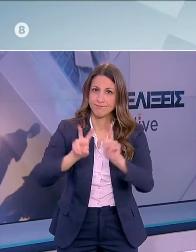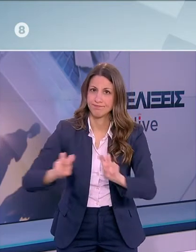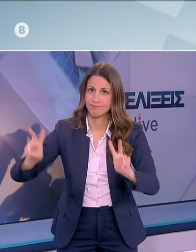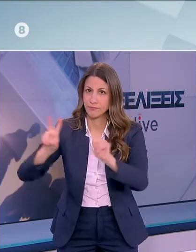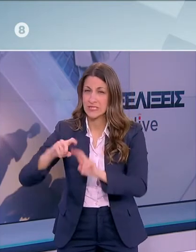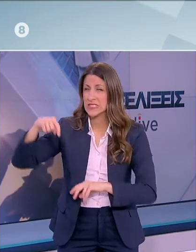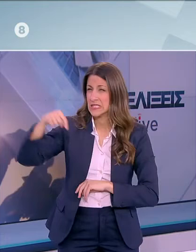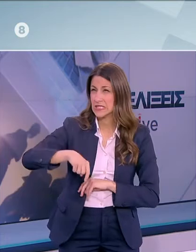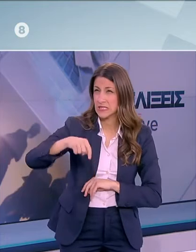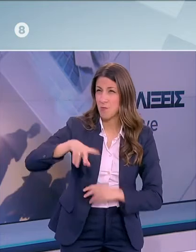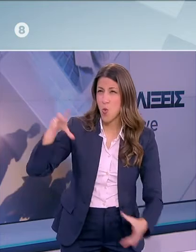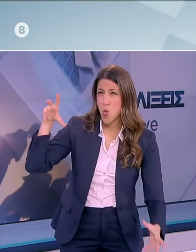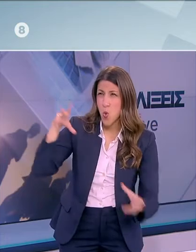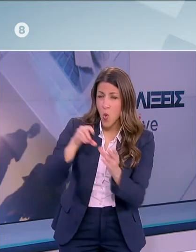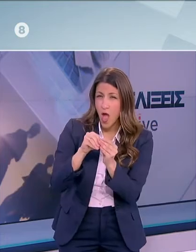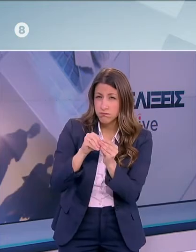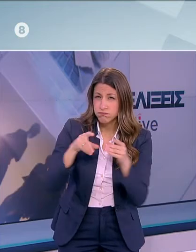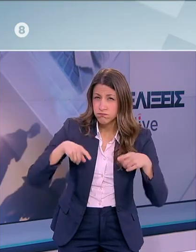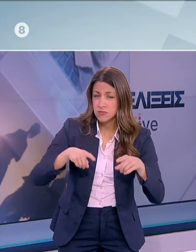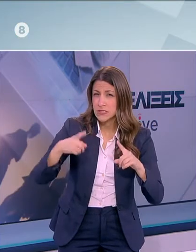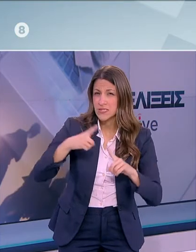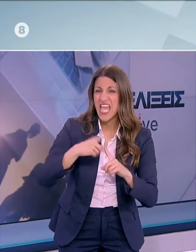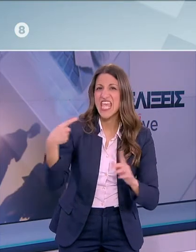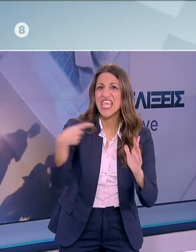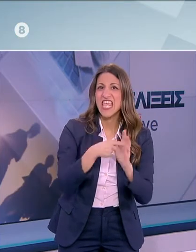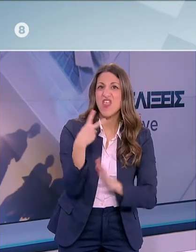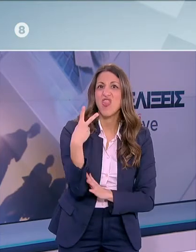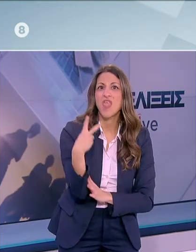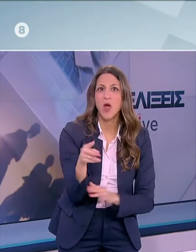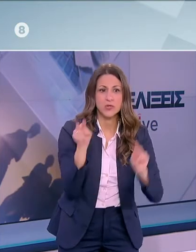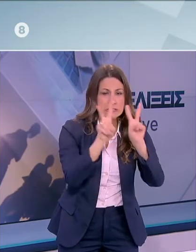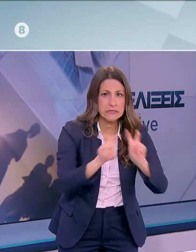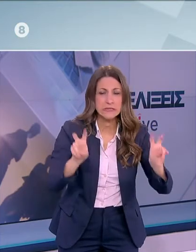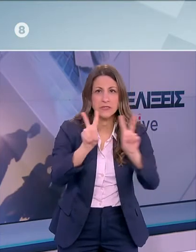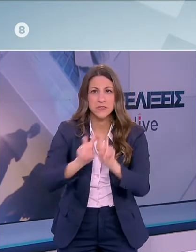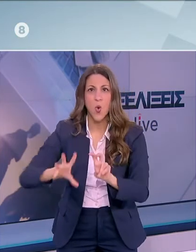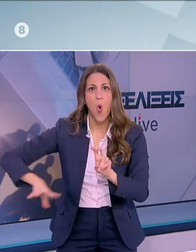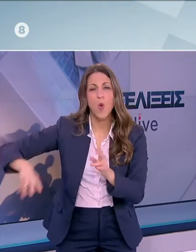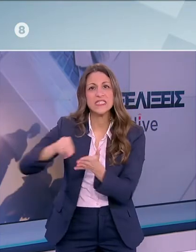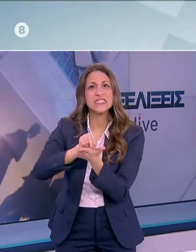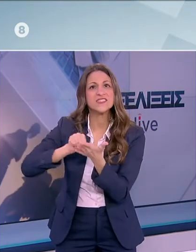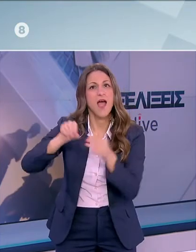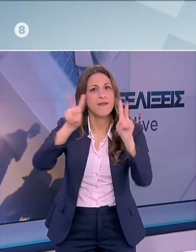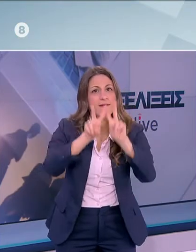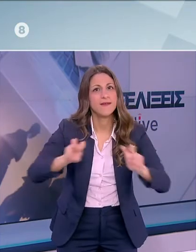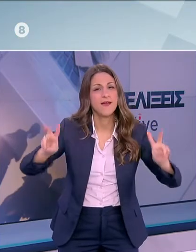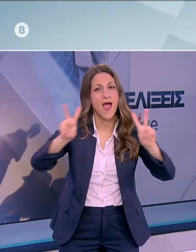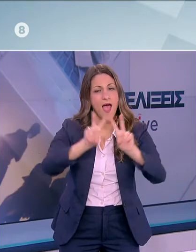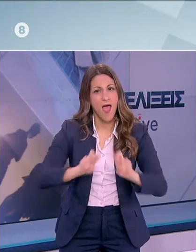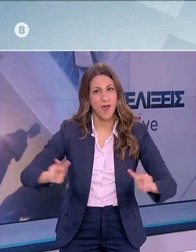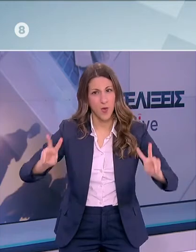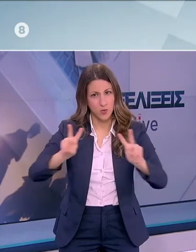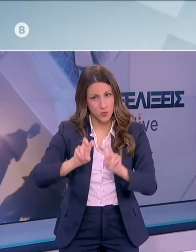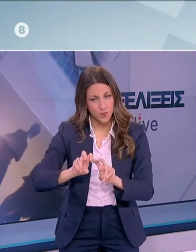πραγματοποιούνται σήμερα μαζικά και ταυτόχρονα 1.200 έλεγχοι στο σύνολο των οικισμών των Ρωμά της Θεσσαλίας. Στην ενότητα